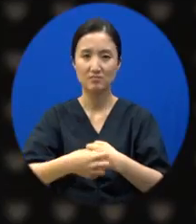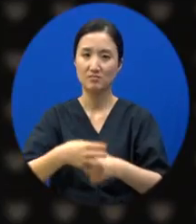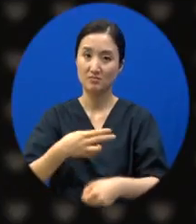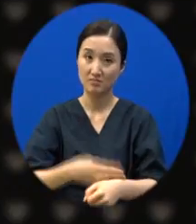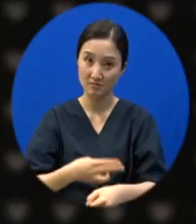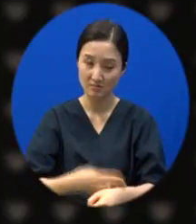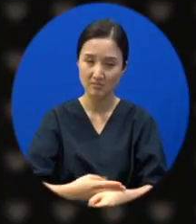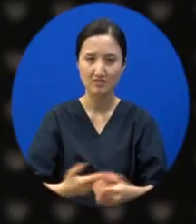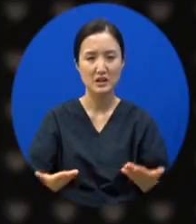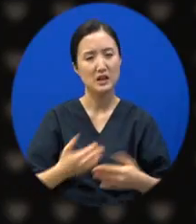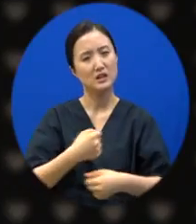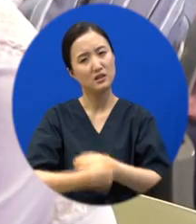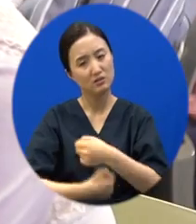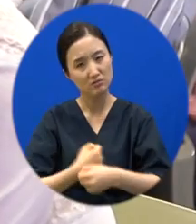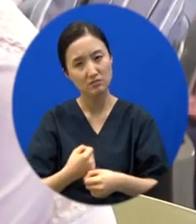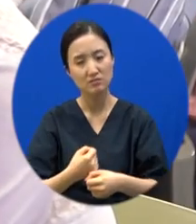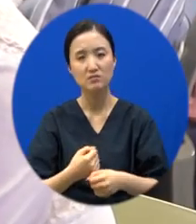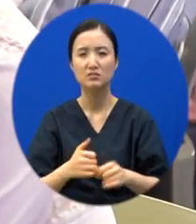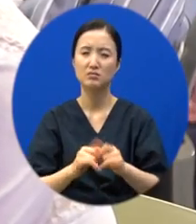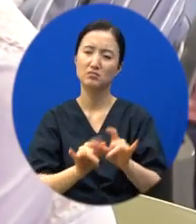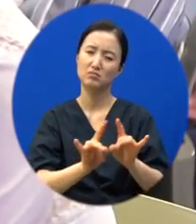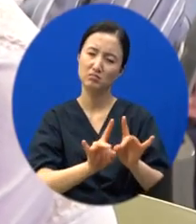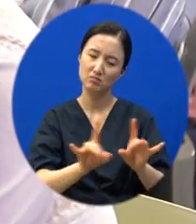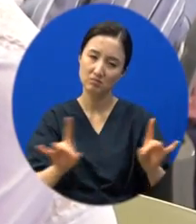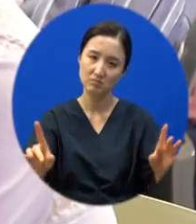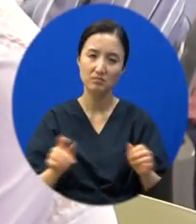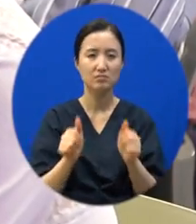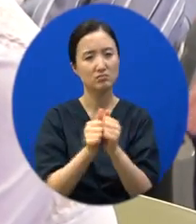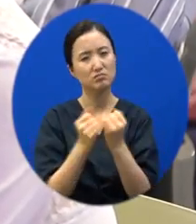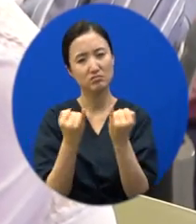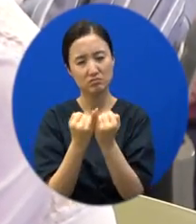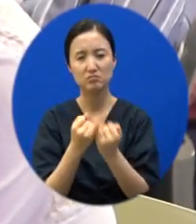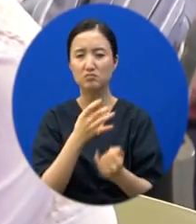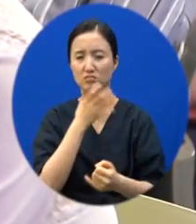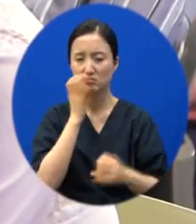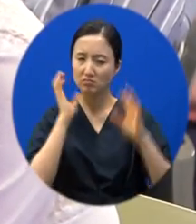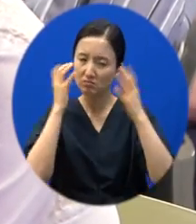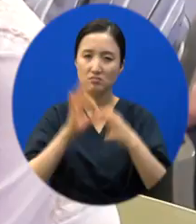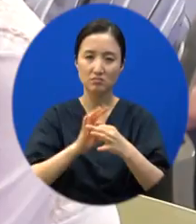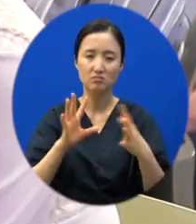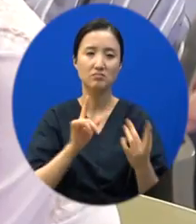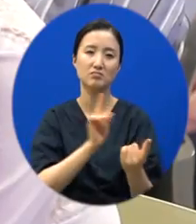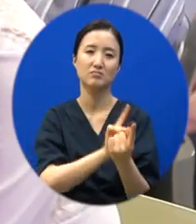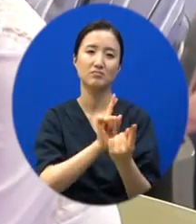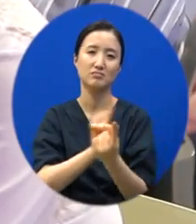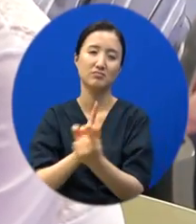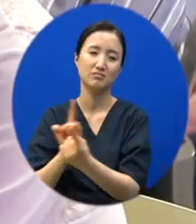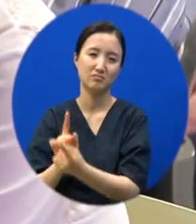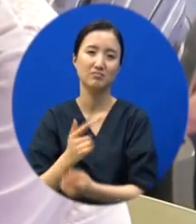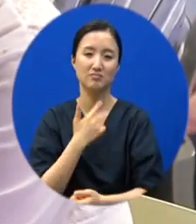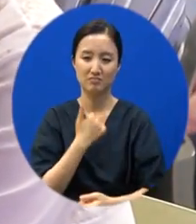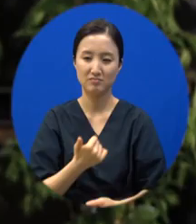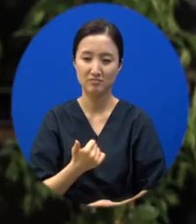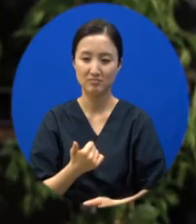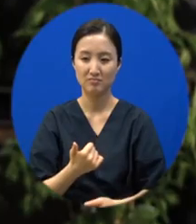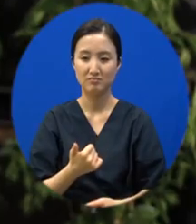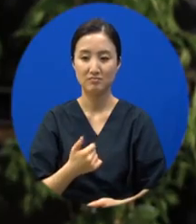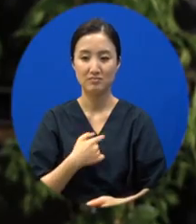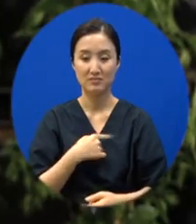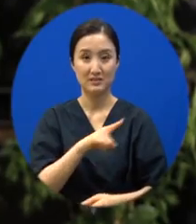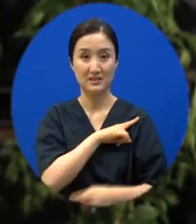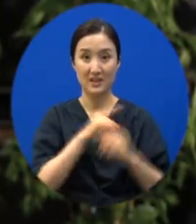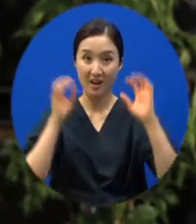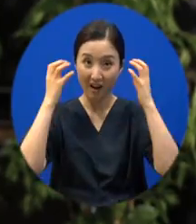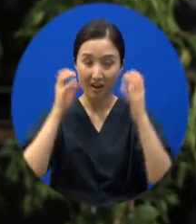의사, 그리고 프리랜서, 굉장히 다양한 직군의 남녀, 노소, 네, 최소 연령이, 최저